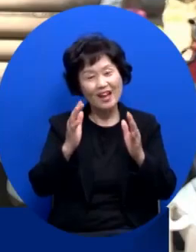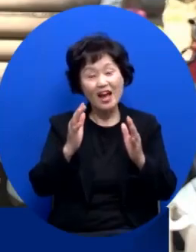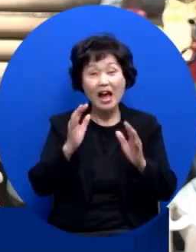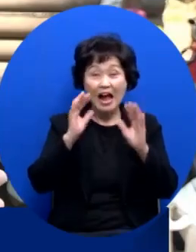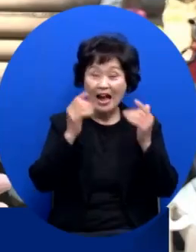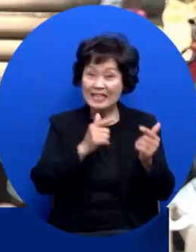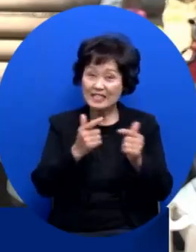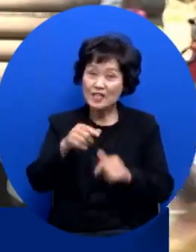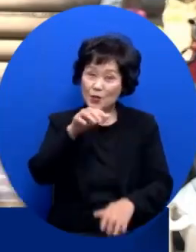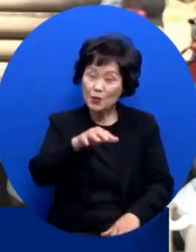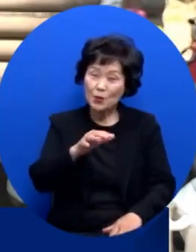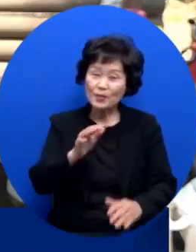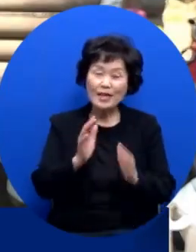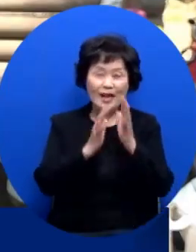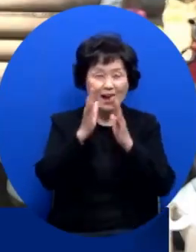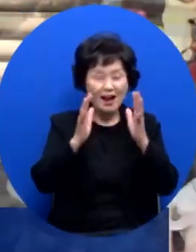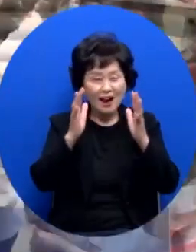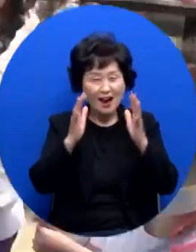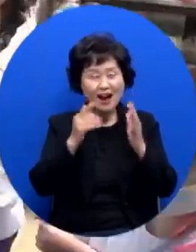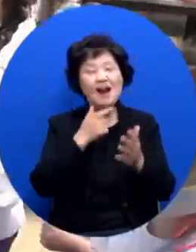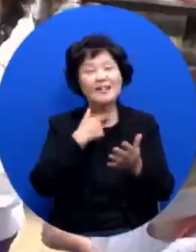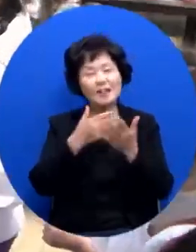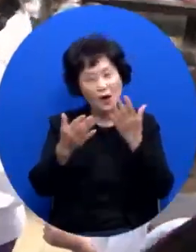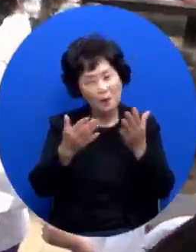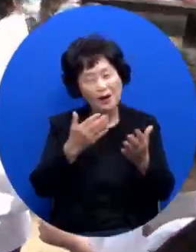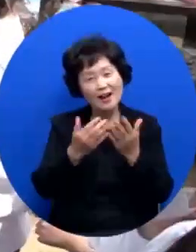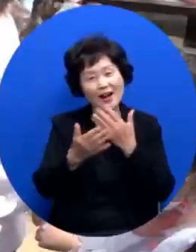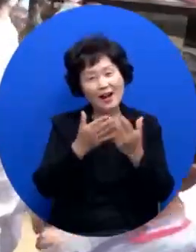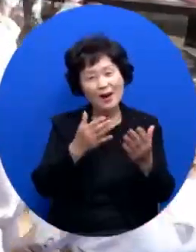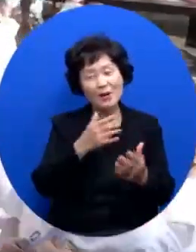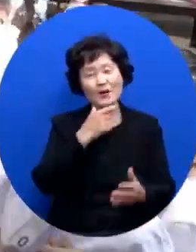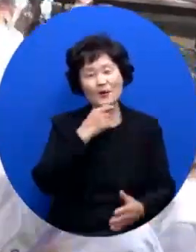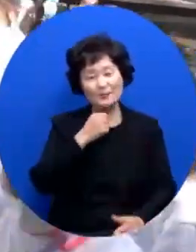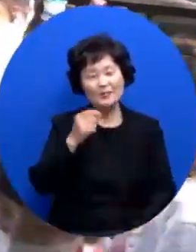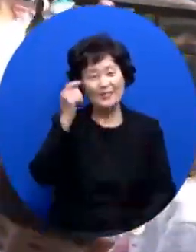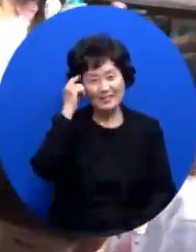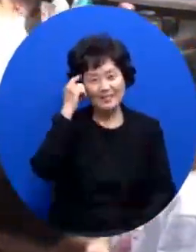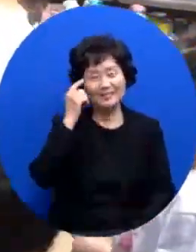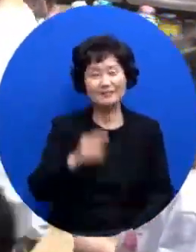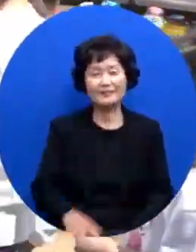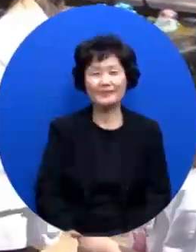확대해보고 싶은 바람이 있습니다. CTS 뉴스 이현지입니다.